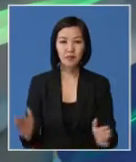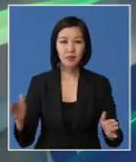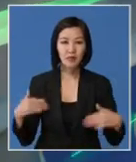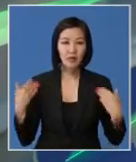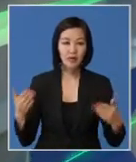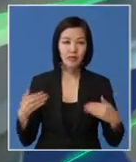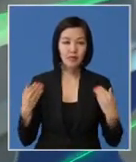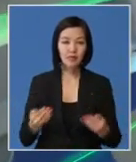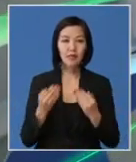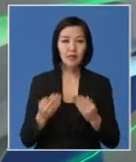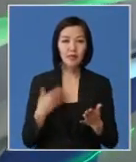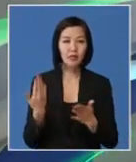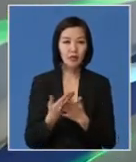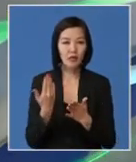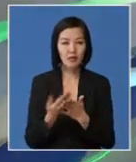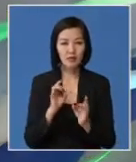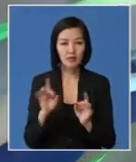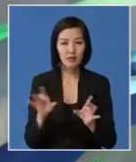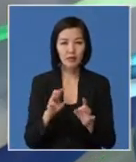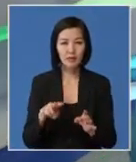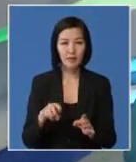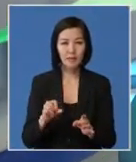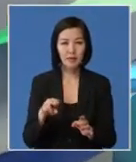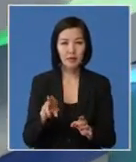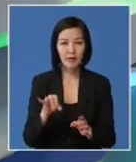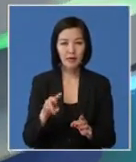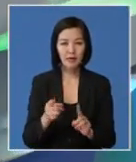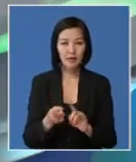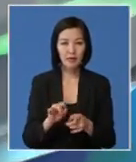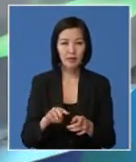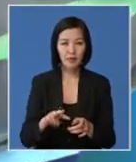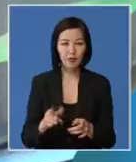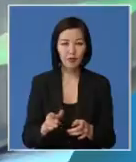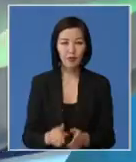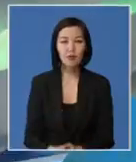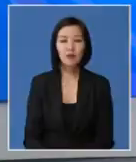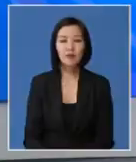Сәлем, қыздар. Жету арнасында жаңалықтар. Студияда Мадина Берікқызы, сурдо аудармада Айгүл Жұмашқызы.